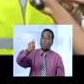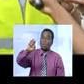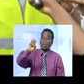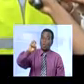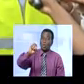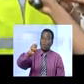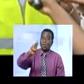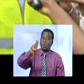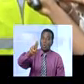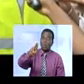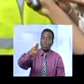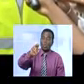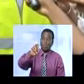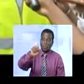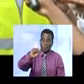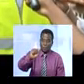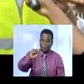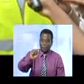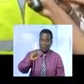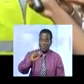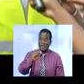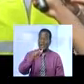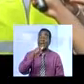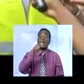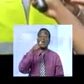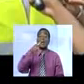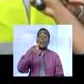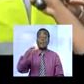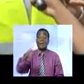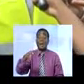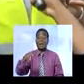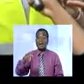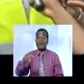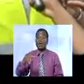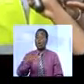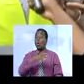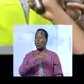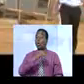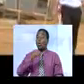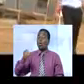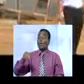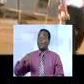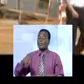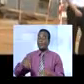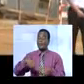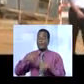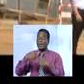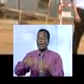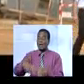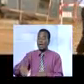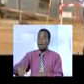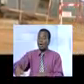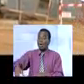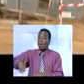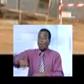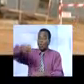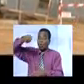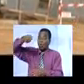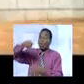les besoins de Port-Boué, de Marcoury, de Trècheville, et comment aussi bien sûr. Plus de